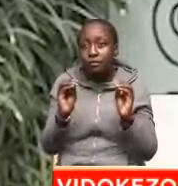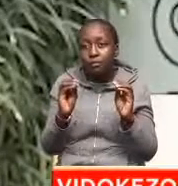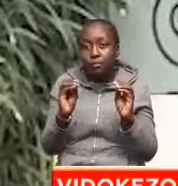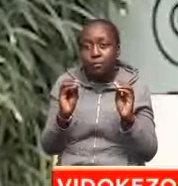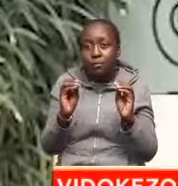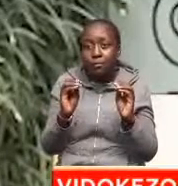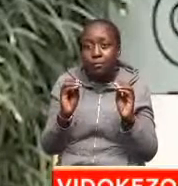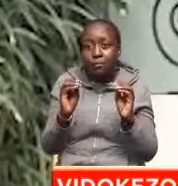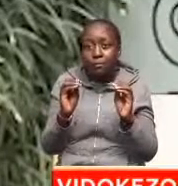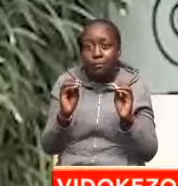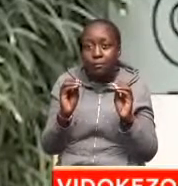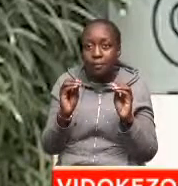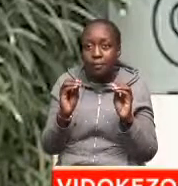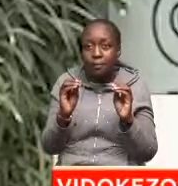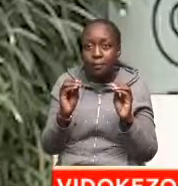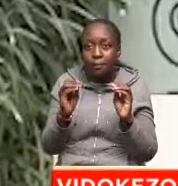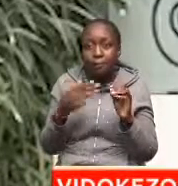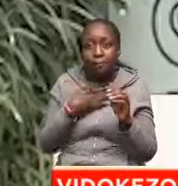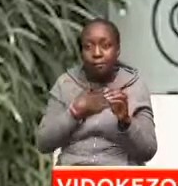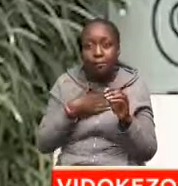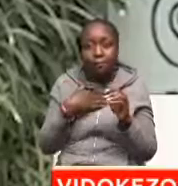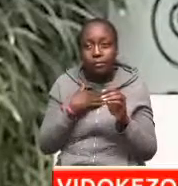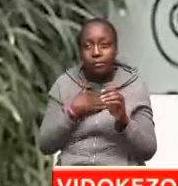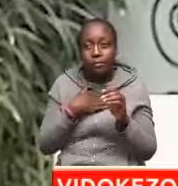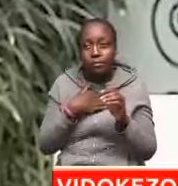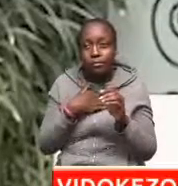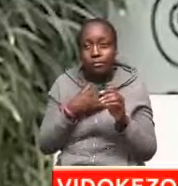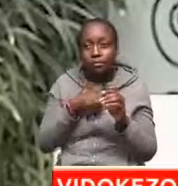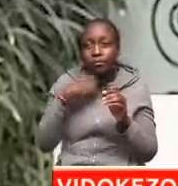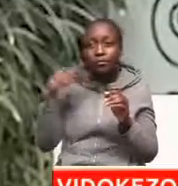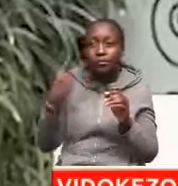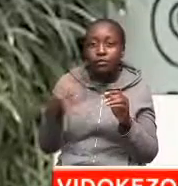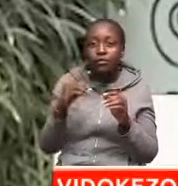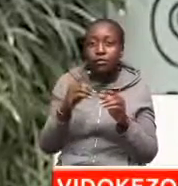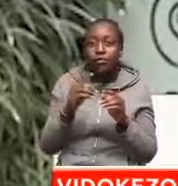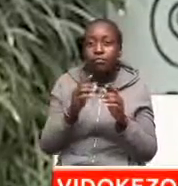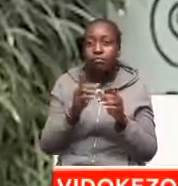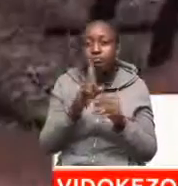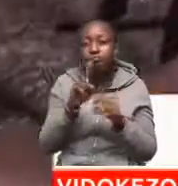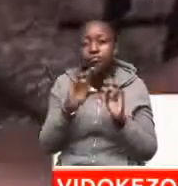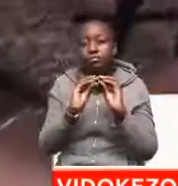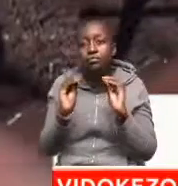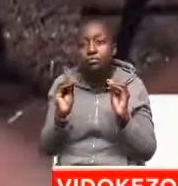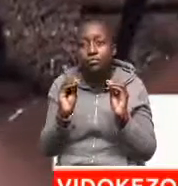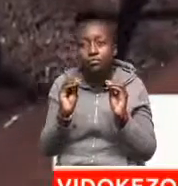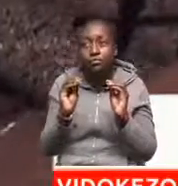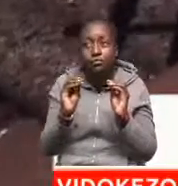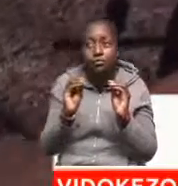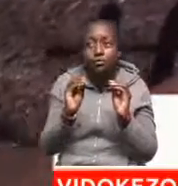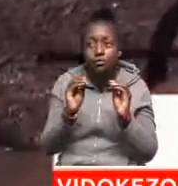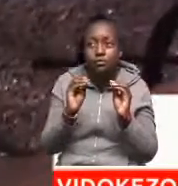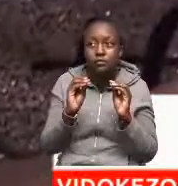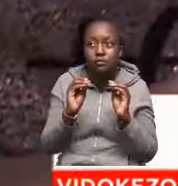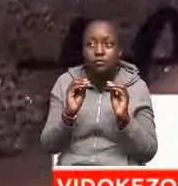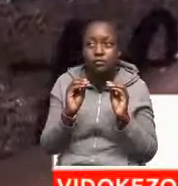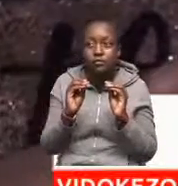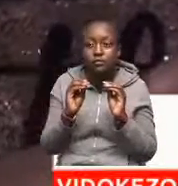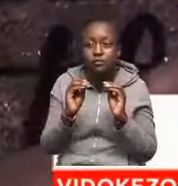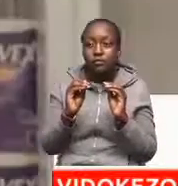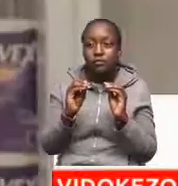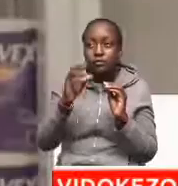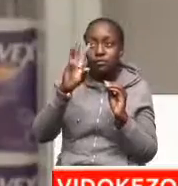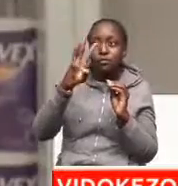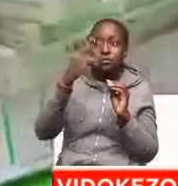Jameni, tusicheze na jambo hili. Shirika la Afya Ulimwenguni